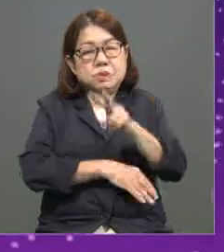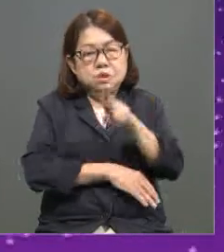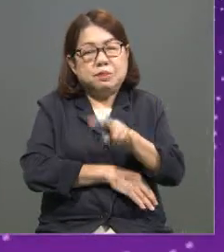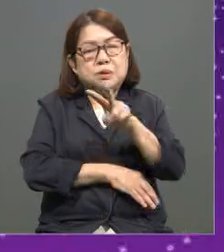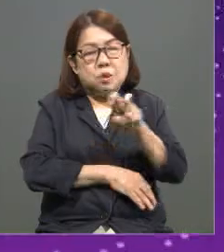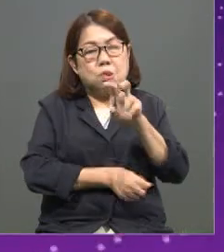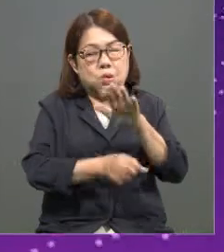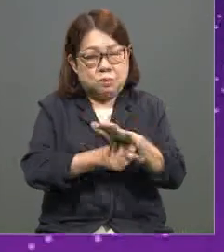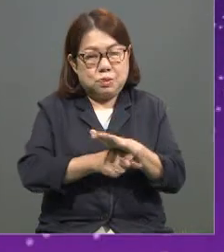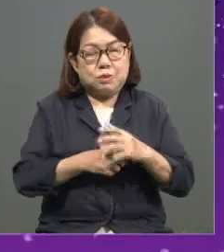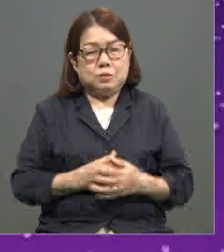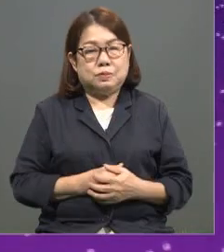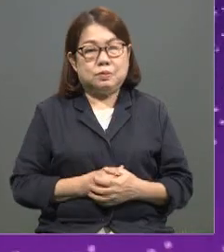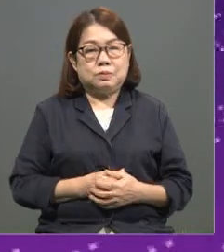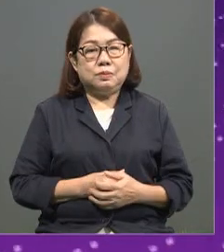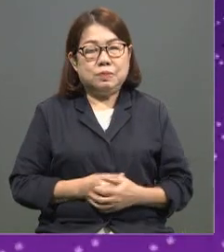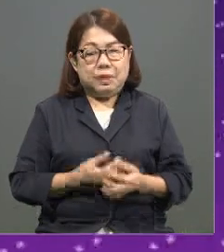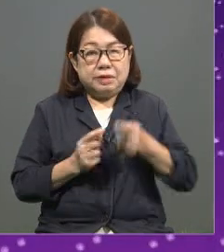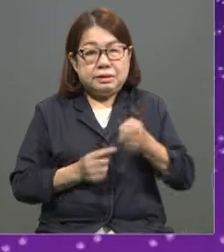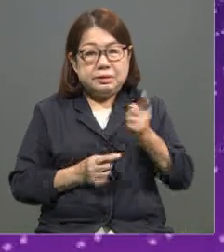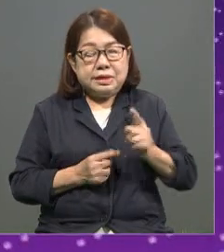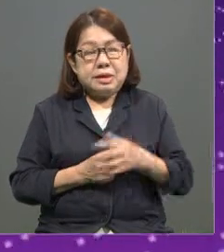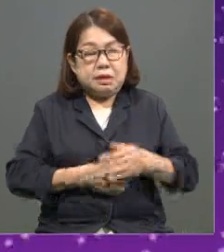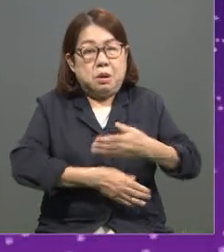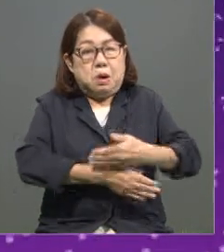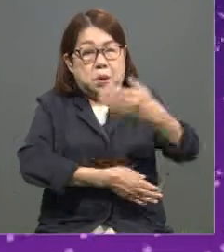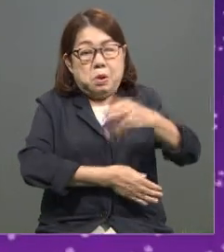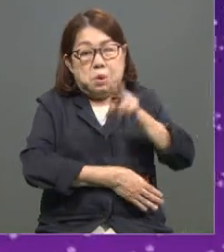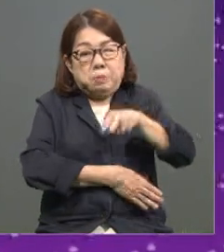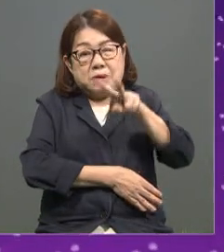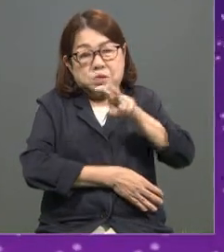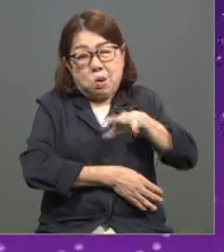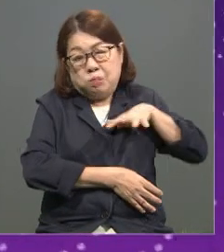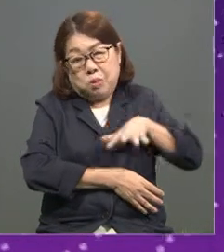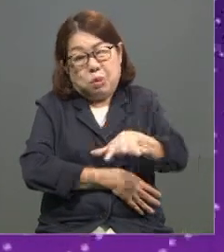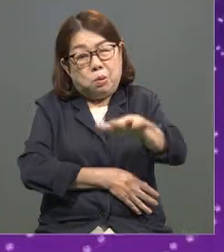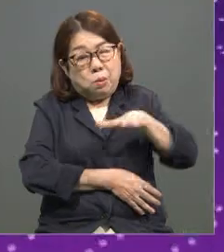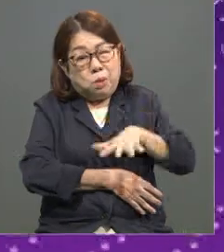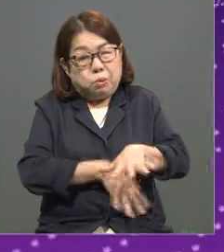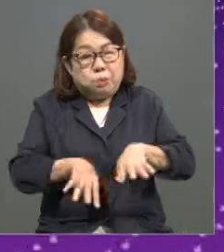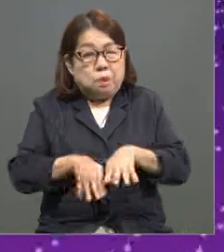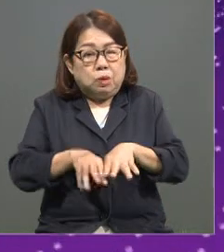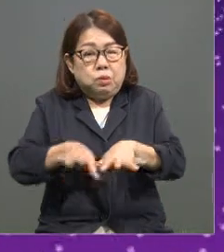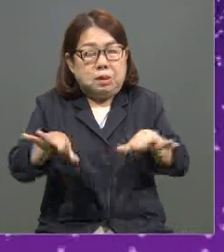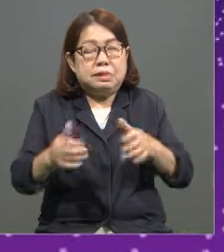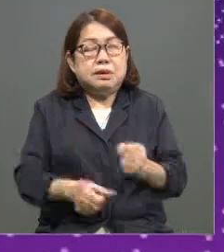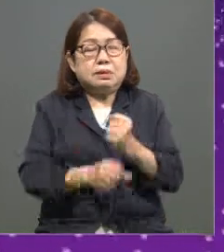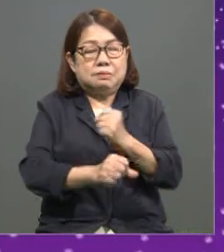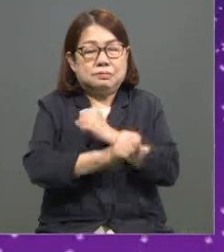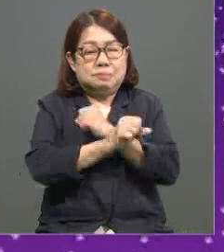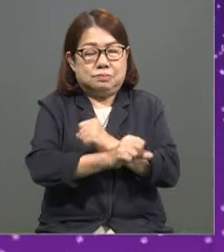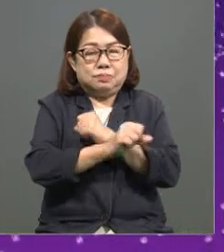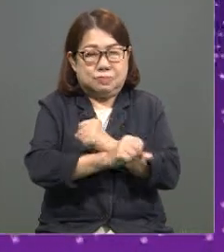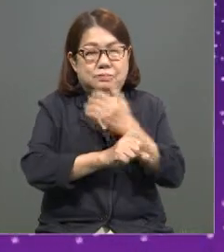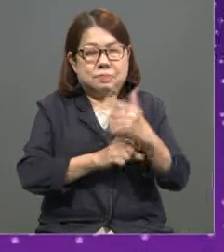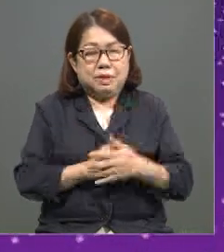ลูกบาทเมตรต่อวินาทีก่อนนะคะซึ่งแน่นอนว่าก็จะมีพื้นที่ได้รับผลกระทบนะคะแล้วตอนนี้เขาก็มีการเข้าไปป้องกันในจุดต่างๆโดย